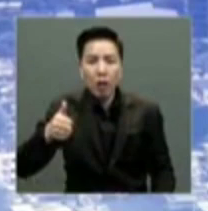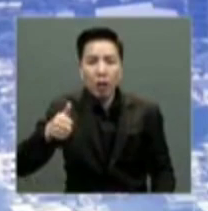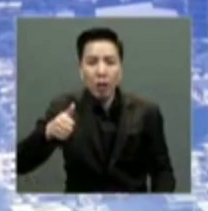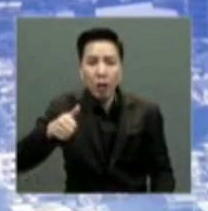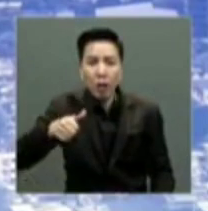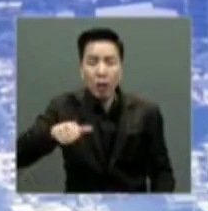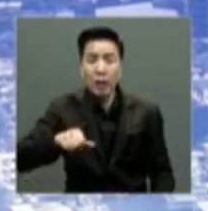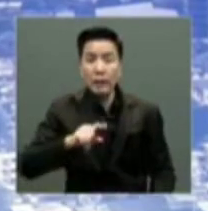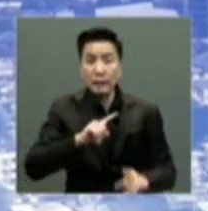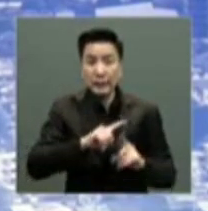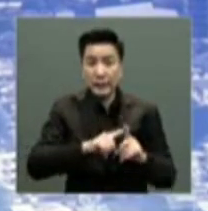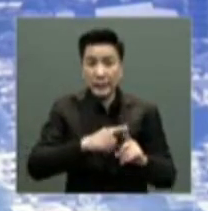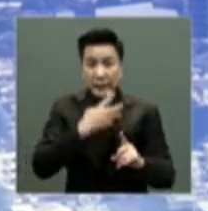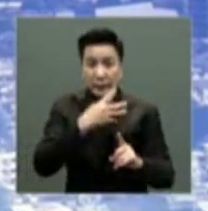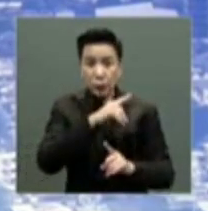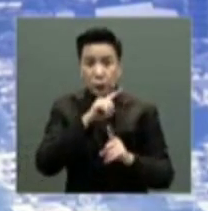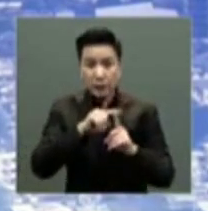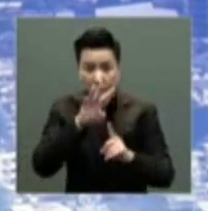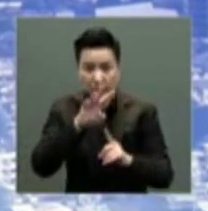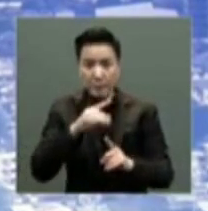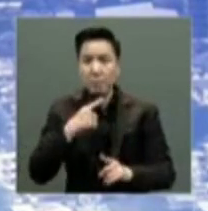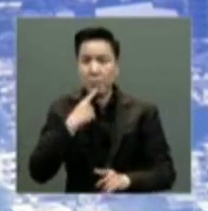เมษายนมีไข้มีถ่ายเหลวแล้วก็หอบหายใจเหนื่อยแล้วก็จึงไปตรวจที่โรงพยาบาลแห่งหนึ่งในย่านธนบุรีพร้อมทั้งส่งตรวจคอหวิดนาทีนะครับต่อมาก็พบว่าผลออกมายืนยันว่าติดเชื้อแล้วก็มีอาการแย่ลงเรื่อยๆนะครับจากวันที่4